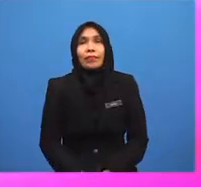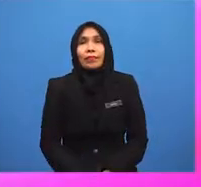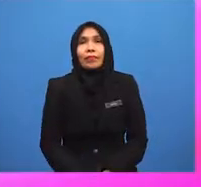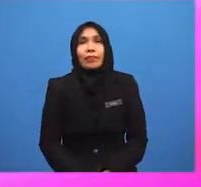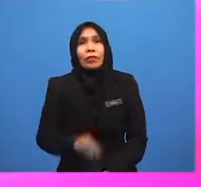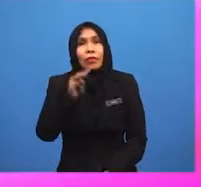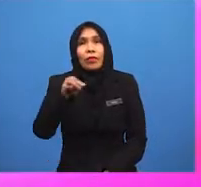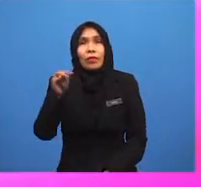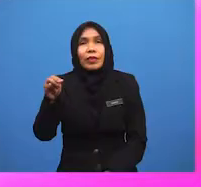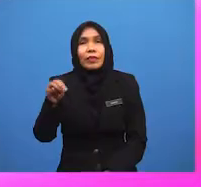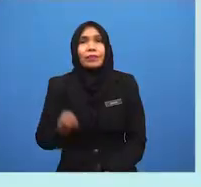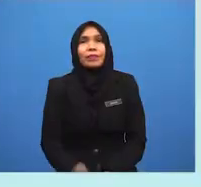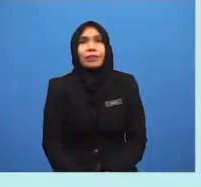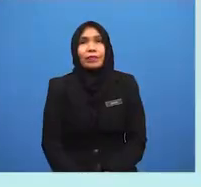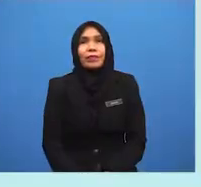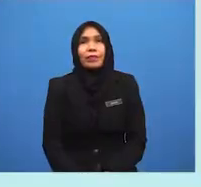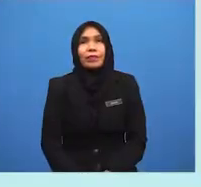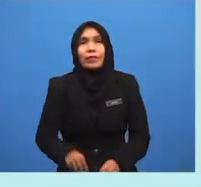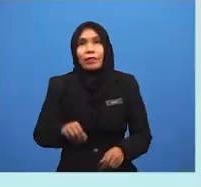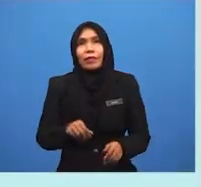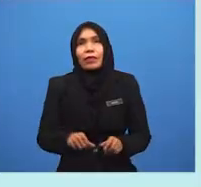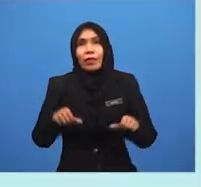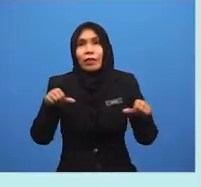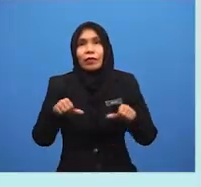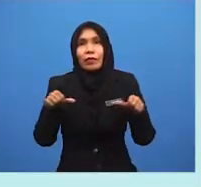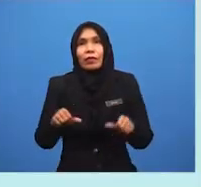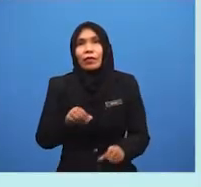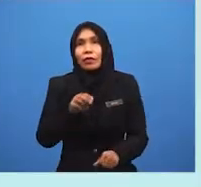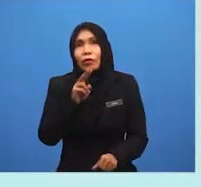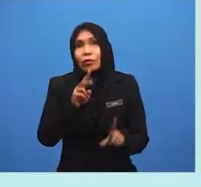Murid-murid, cuba lihat aktiviti 2 ini.